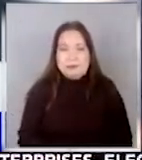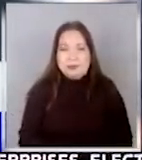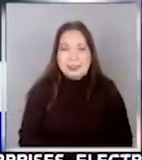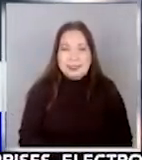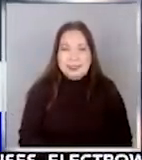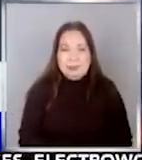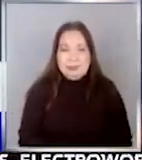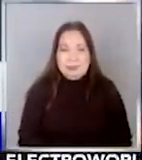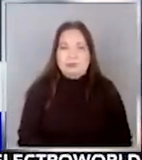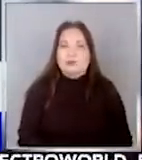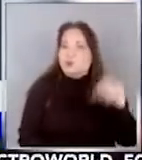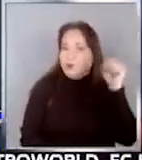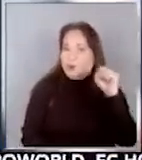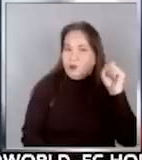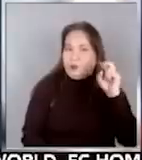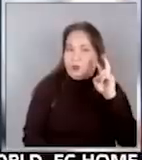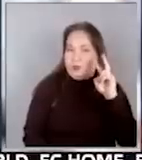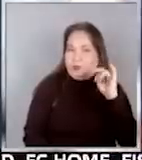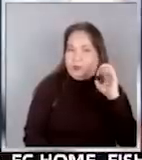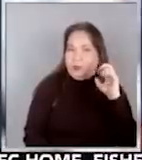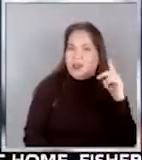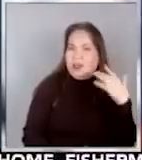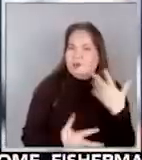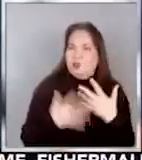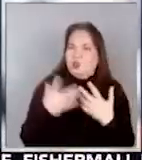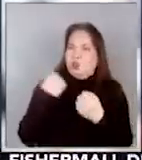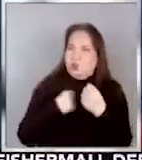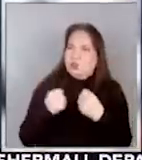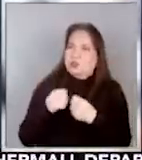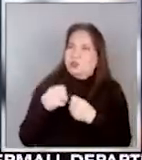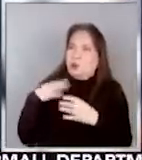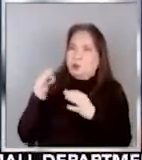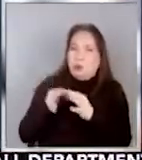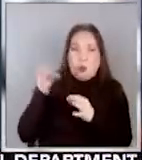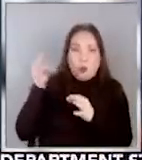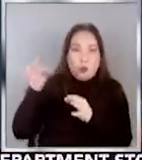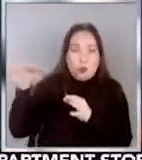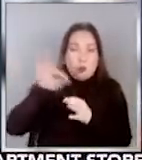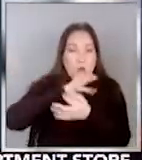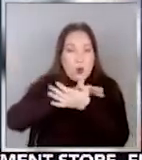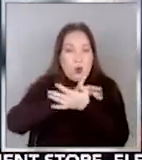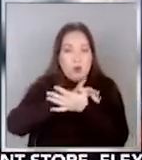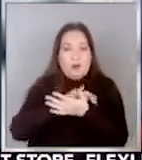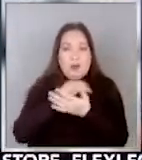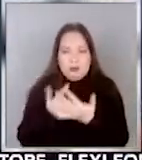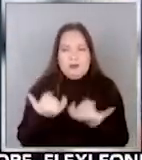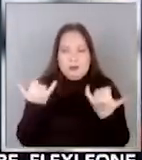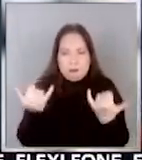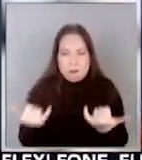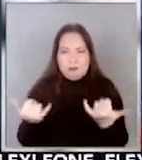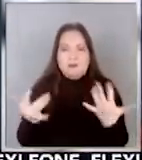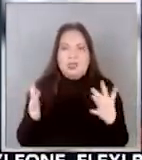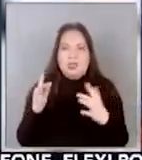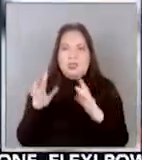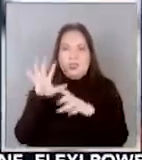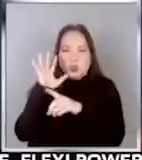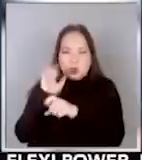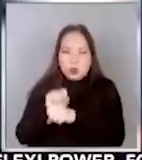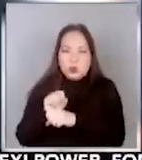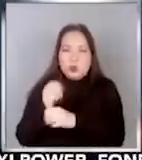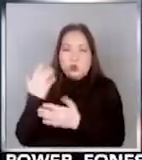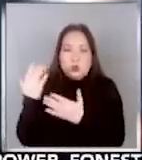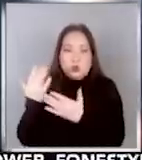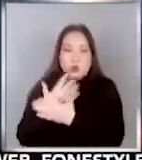Yes, Vicky, matapos nga ang ilang taong pagkakaantala dahil sa COVID-19 pandemic ay ginanap muli ang traditional na New Year Vandenoor para